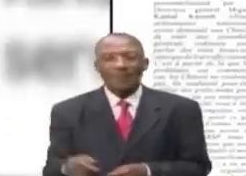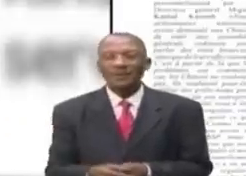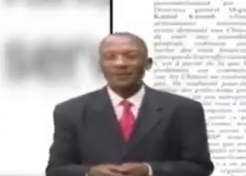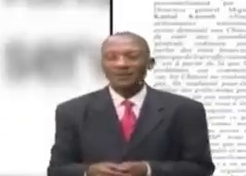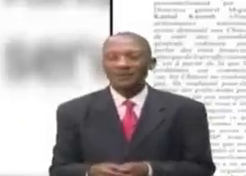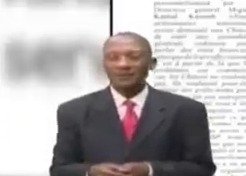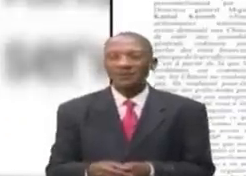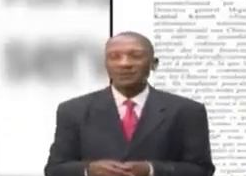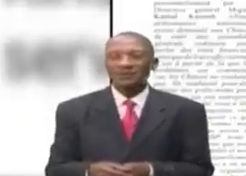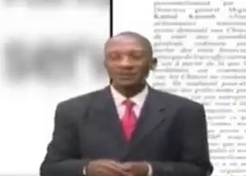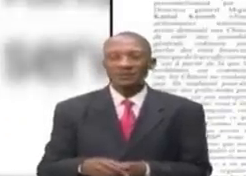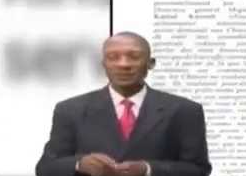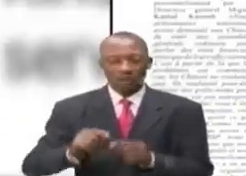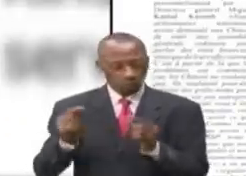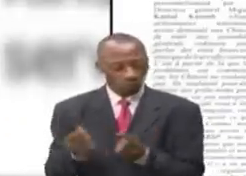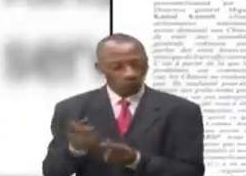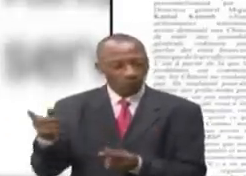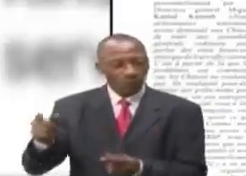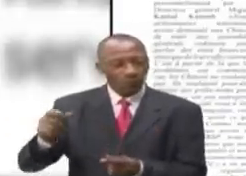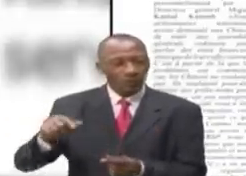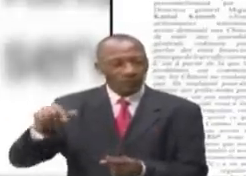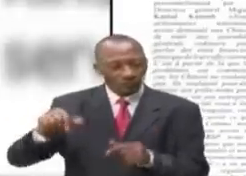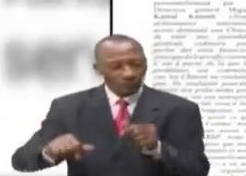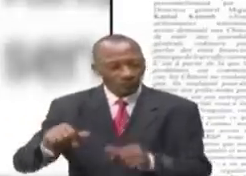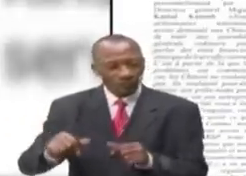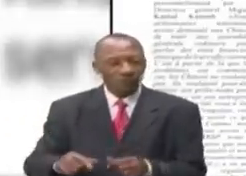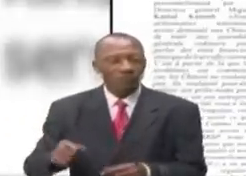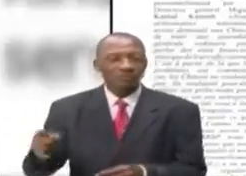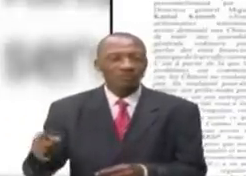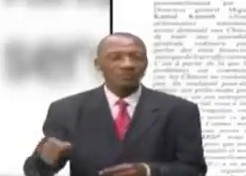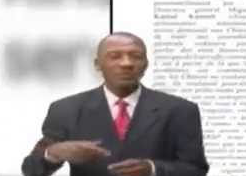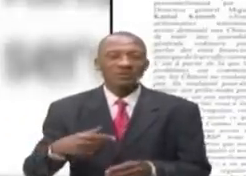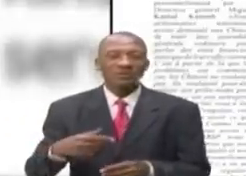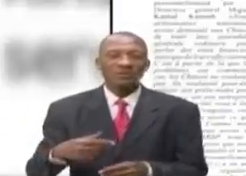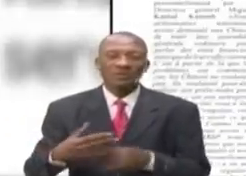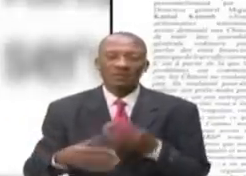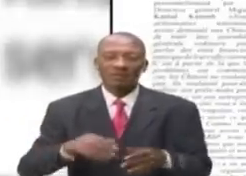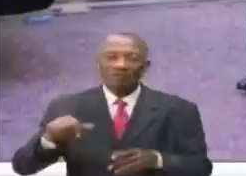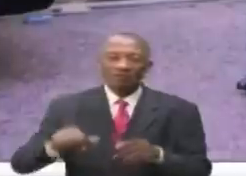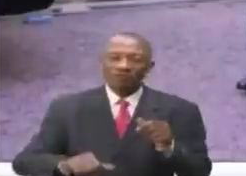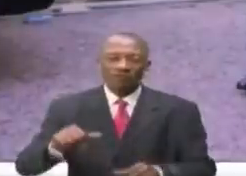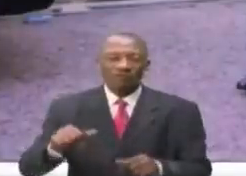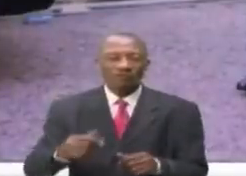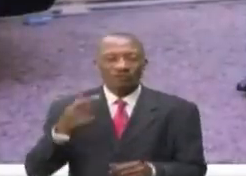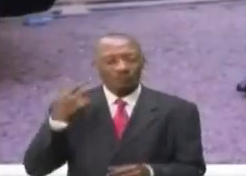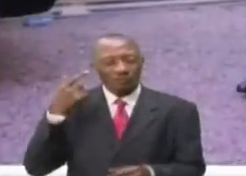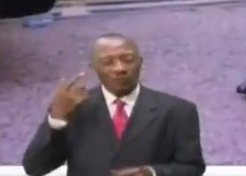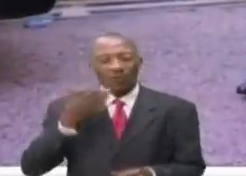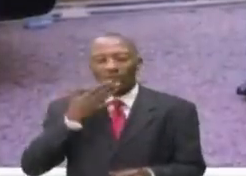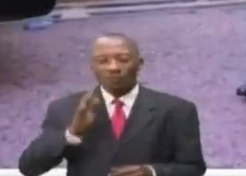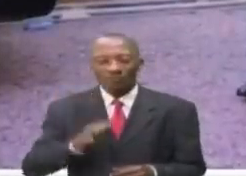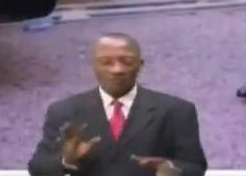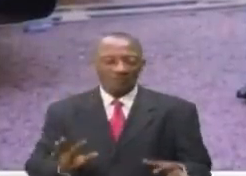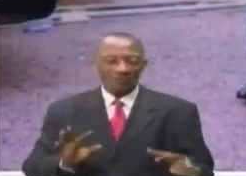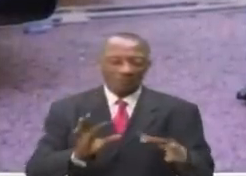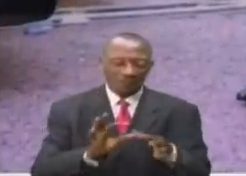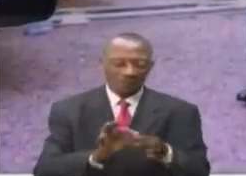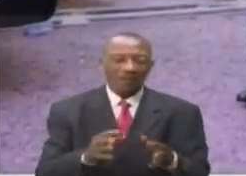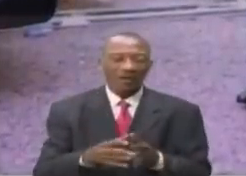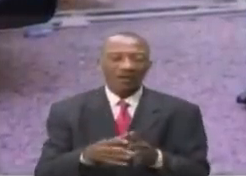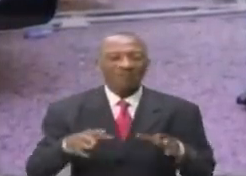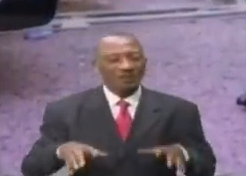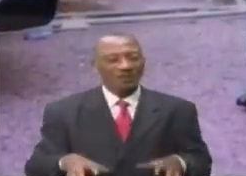actionnaire figurant pour couvrir leurs opérations dans le cadre d'un contrat de partenariat signé avec la société